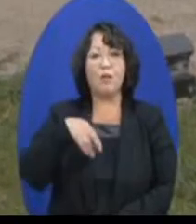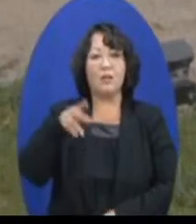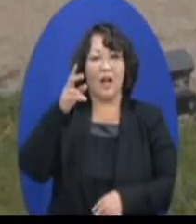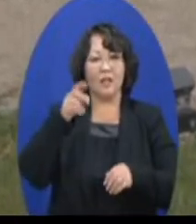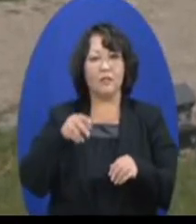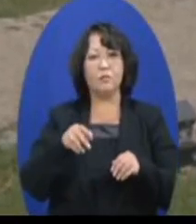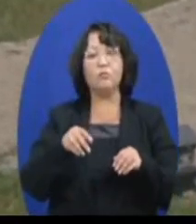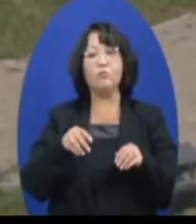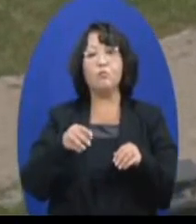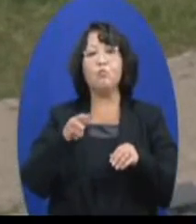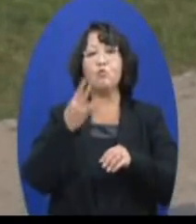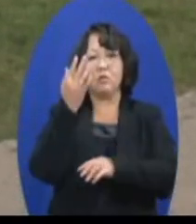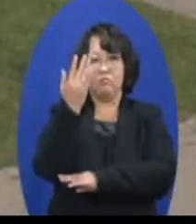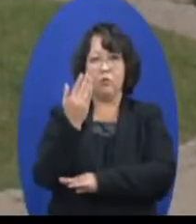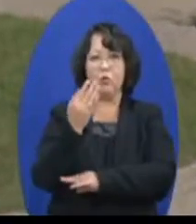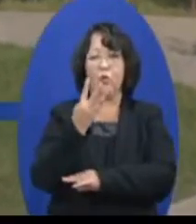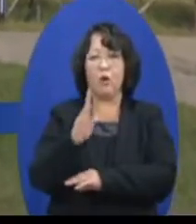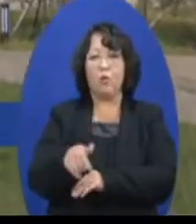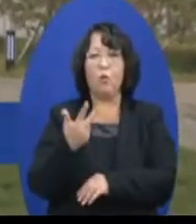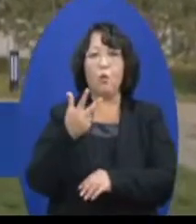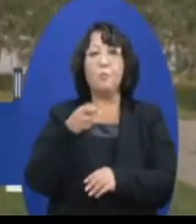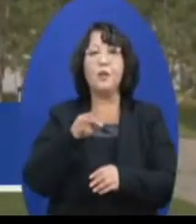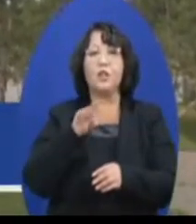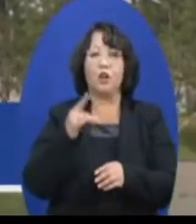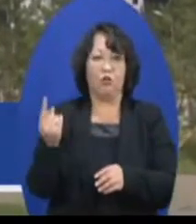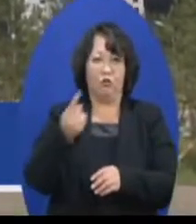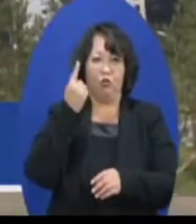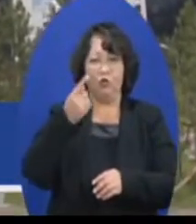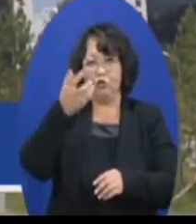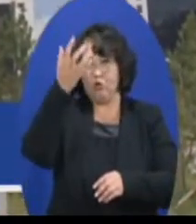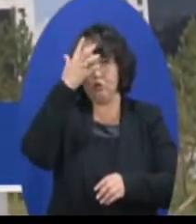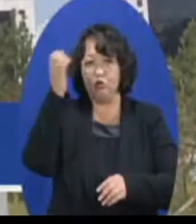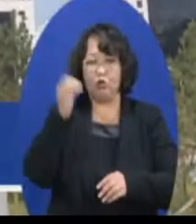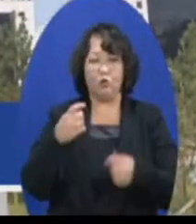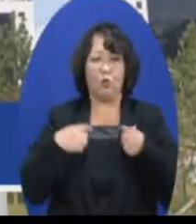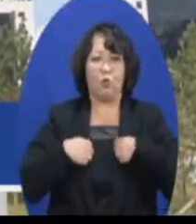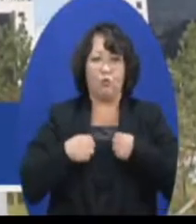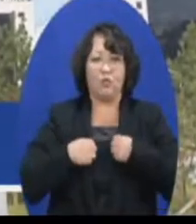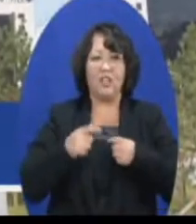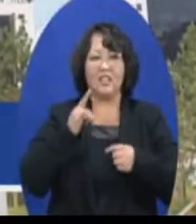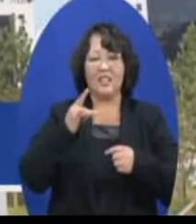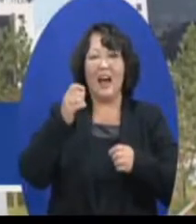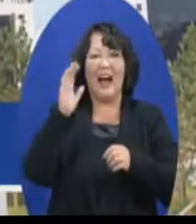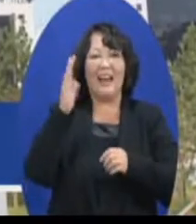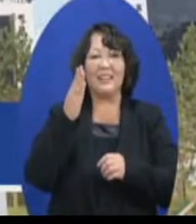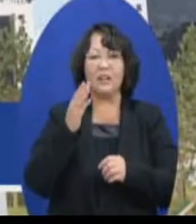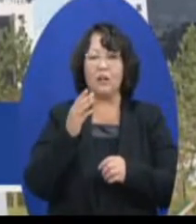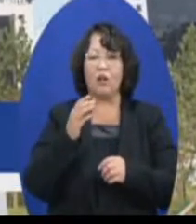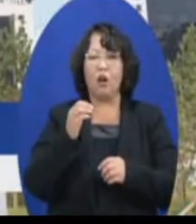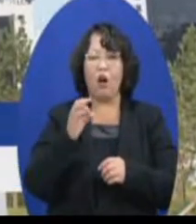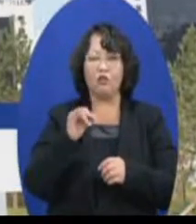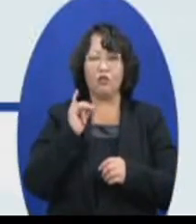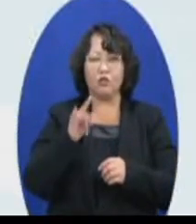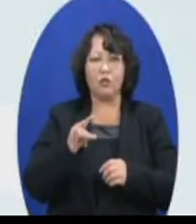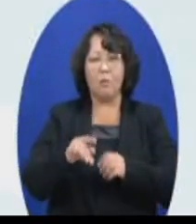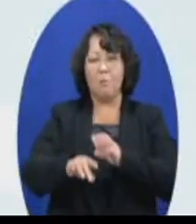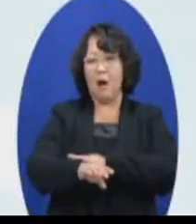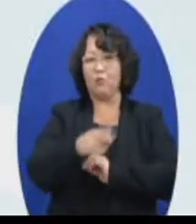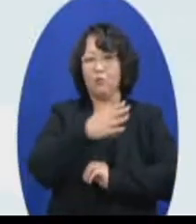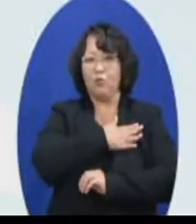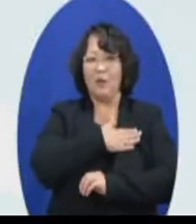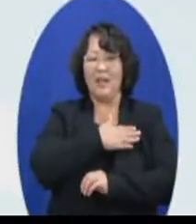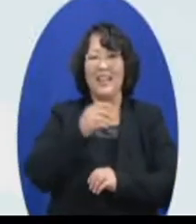Богдхааны хөшөө 4.3 метрийн өндөр, төрт ёсны хувцастай, эрдний алтан очиртой. Дөрвөн талд тэтмэл тэргүндээ асааж, баруун зүүн мөрөн